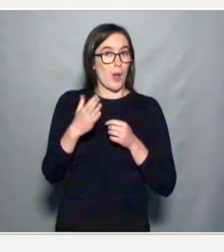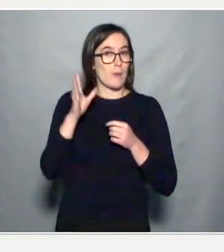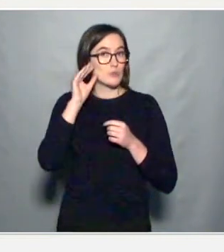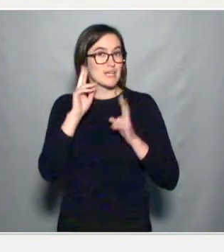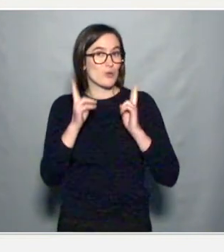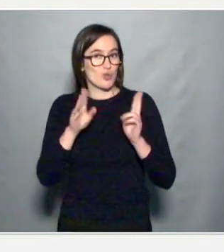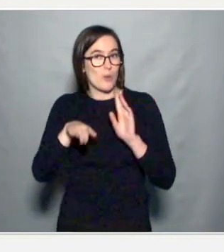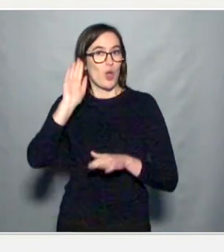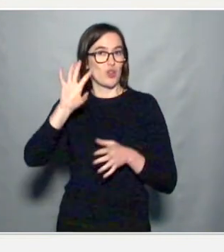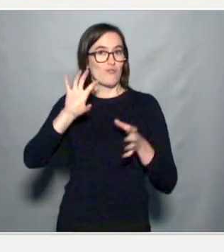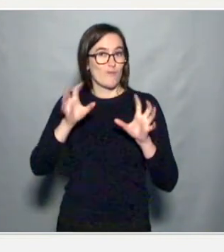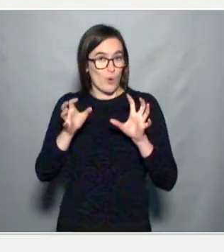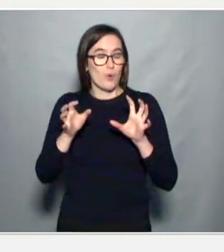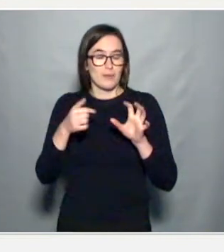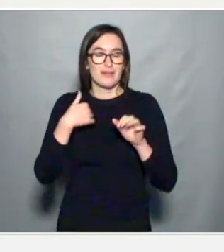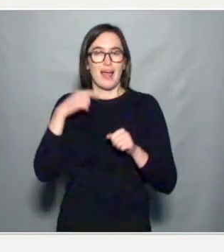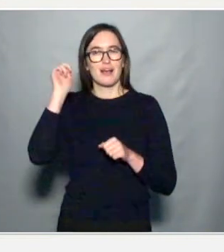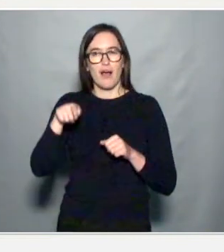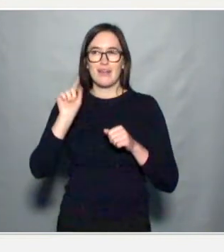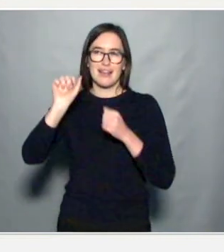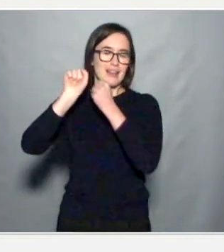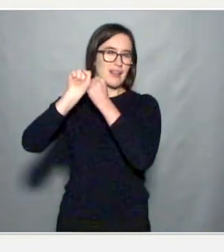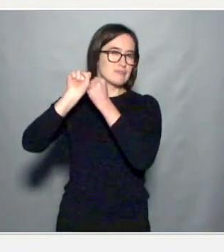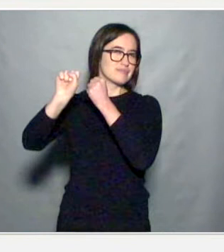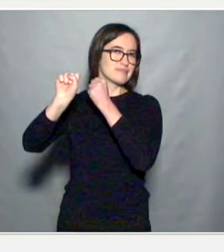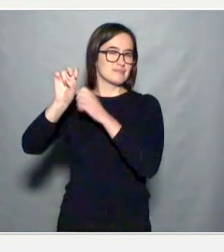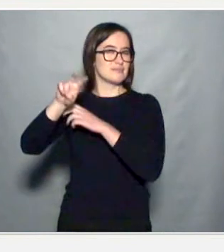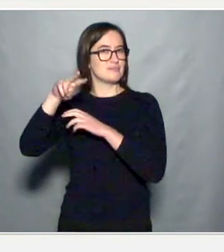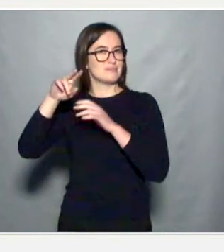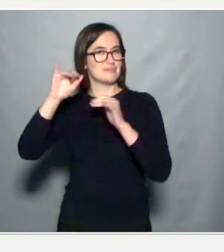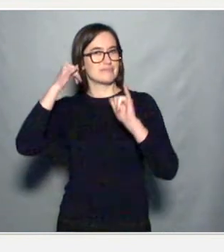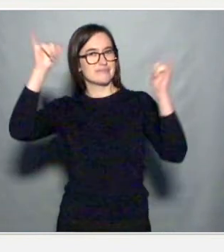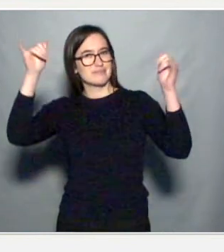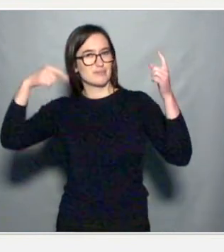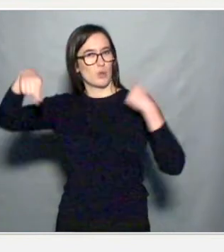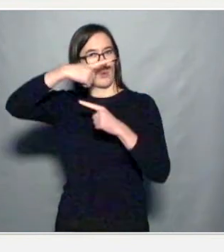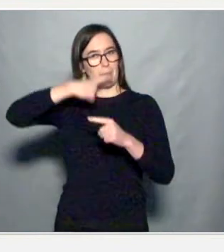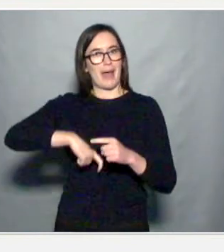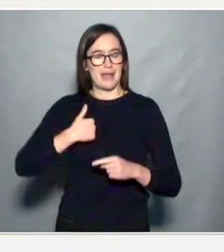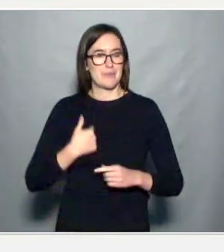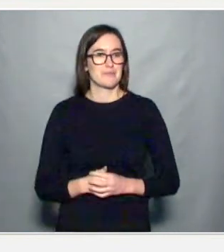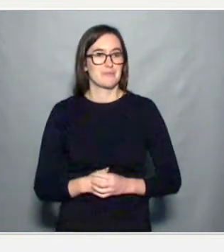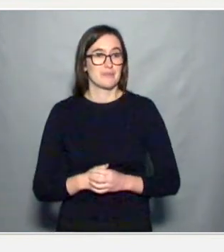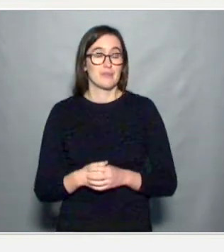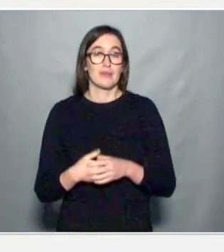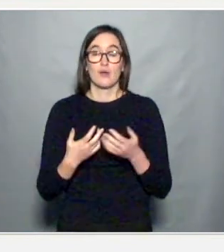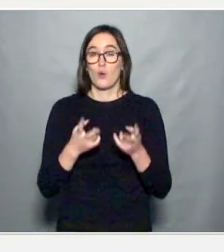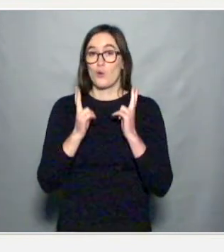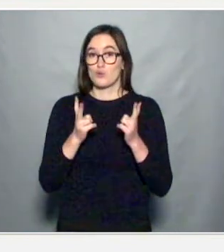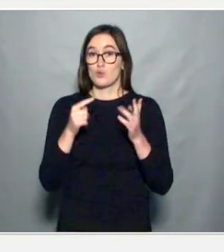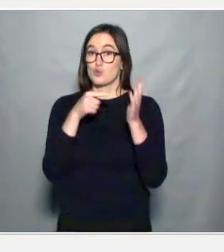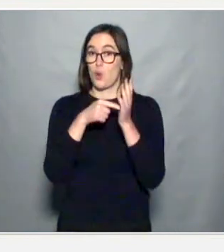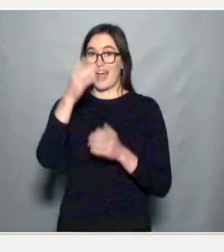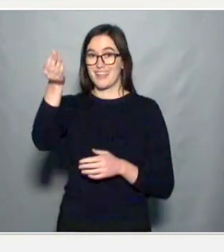volym, då kan jag liksom skärma av i alla fall alla ljuden som pågår runt omkring. Och sen står det keps